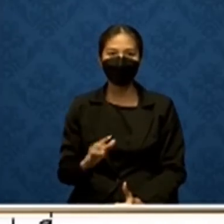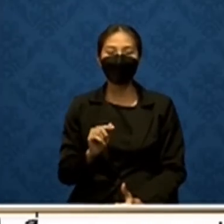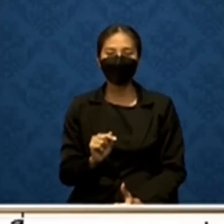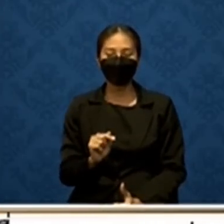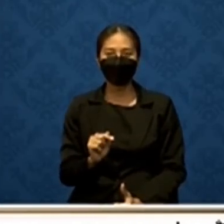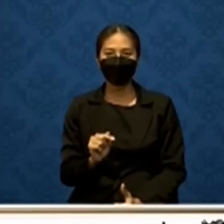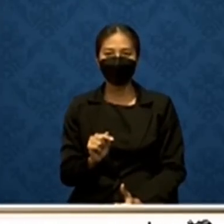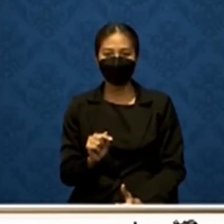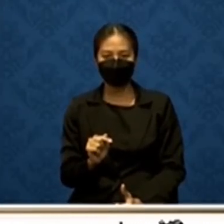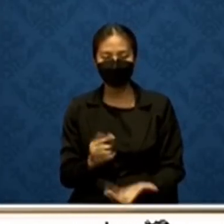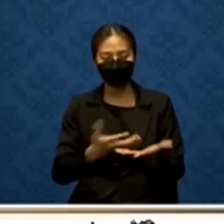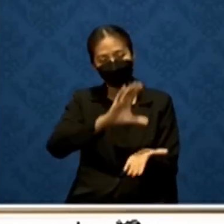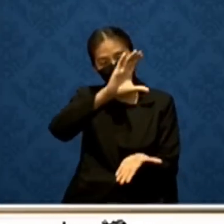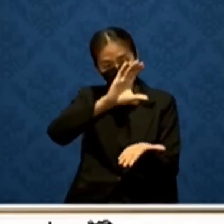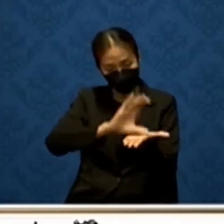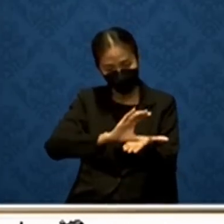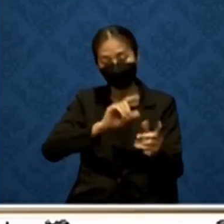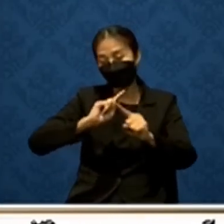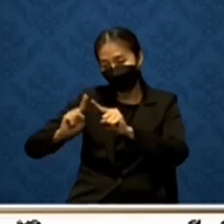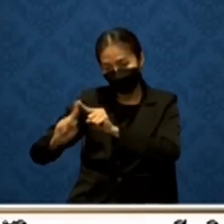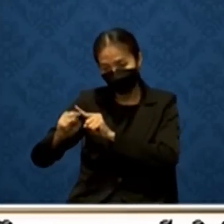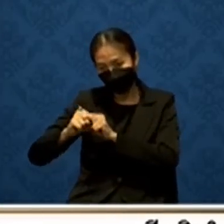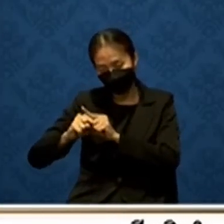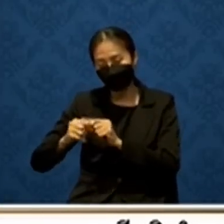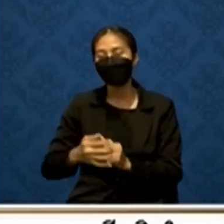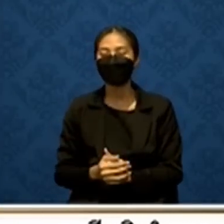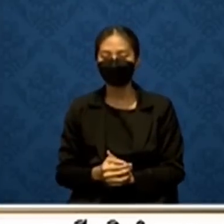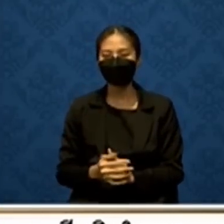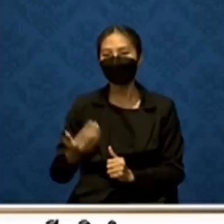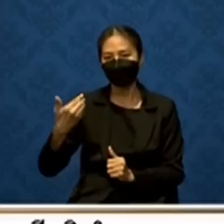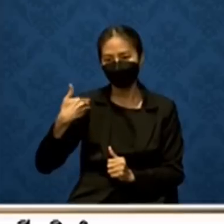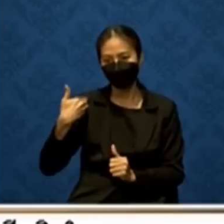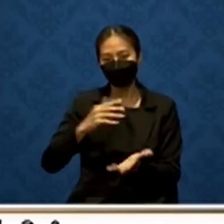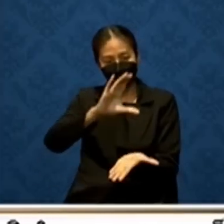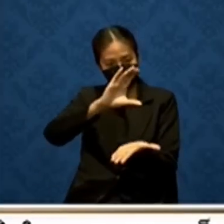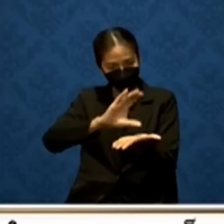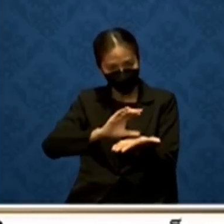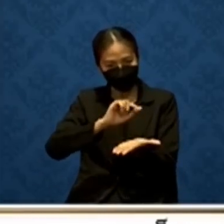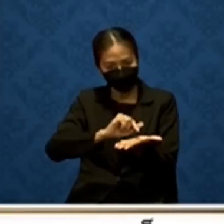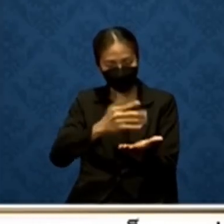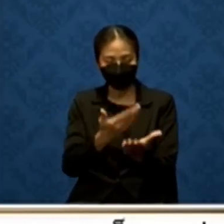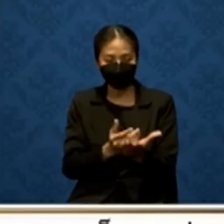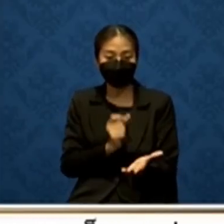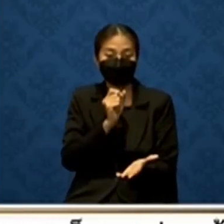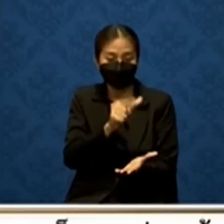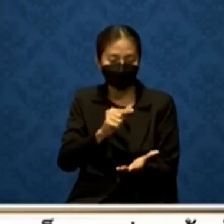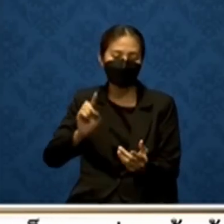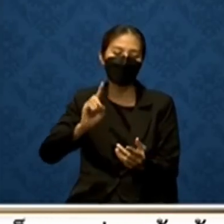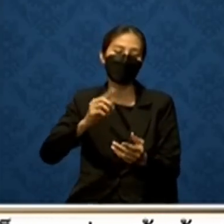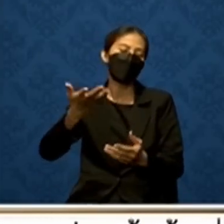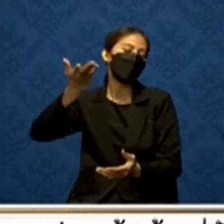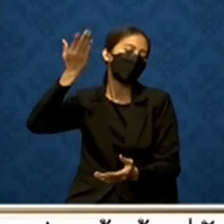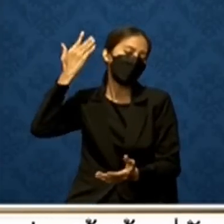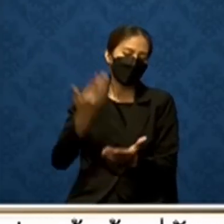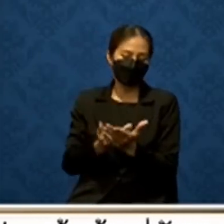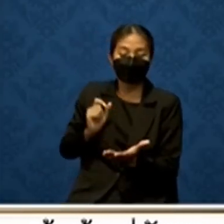วกับงปมาณต่างๆ ที่เราจะต้องใช้ต่อมัมเอาไ้เพื่ทจะชำละกบอดีฐ. ไม่ใชเปงบขอนาคตนะครับร